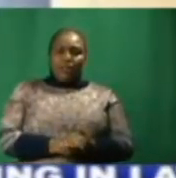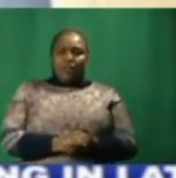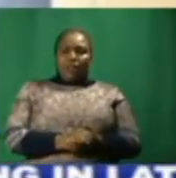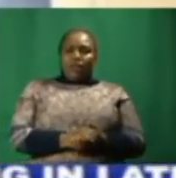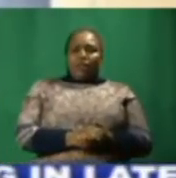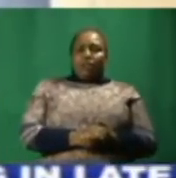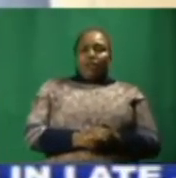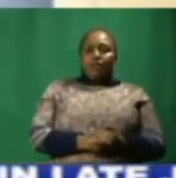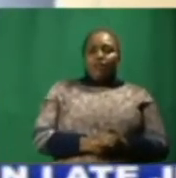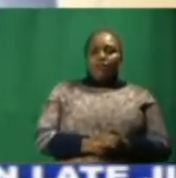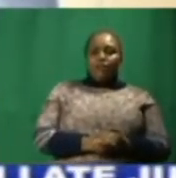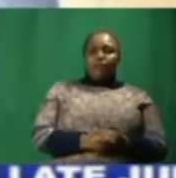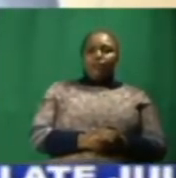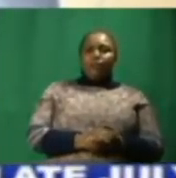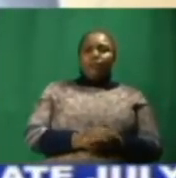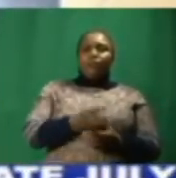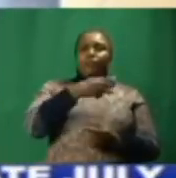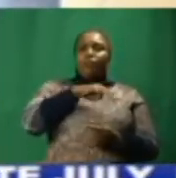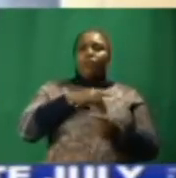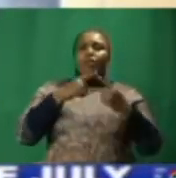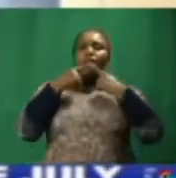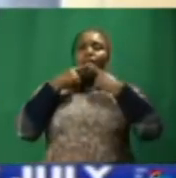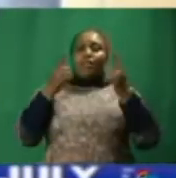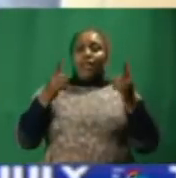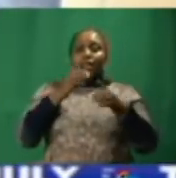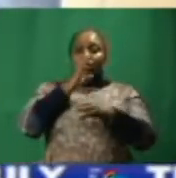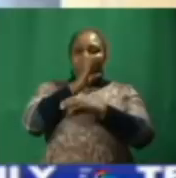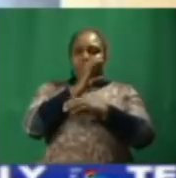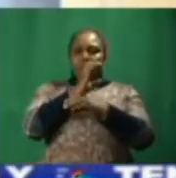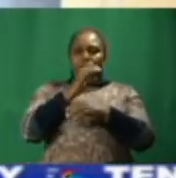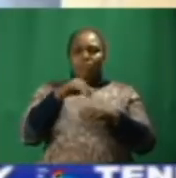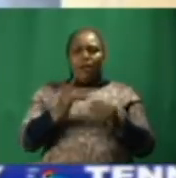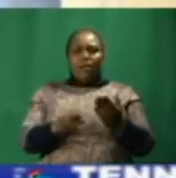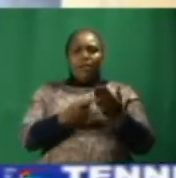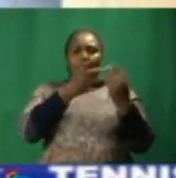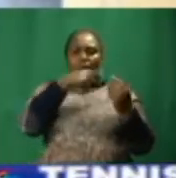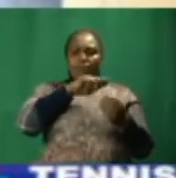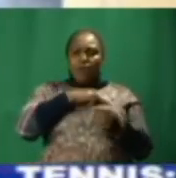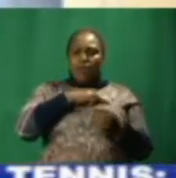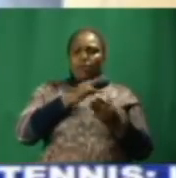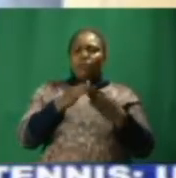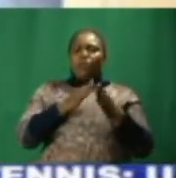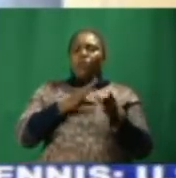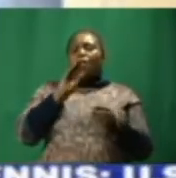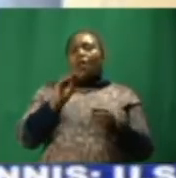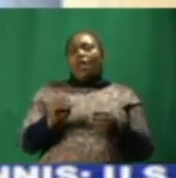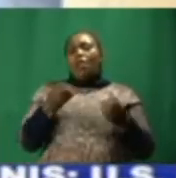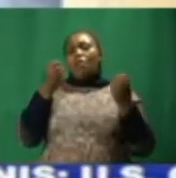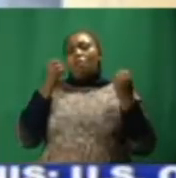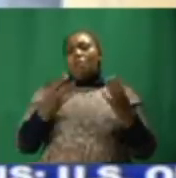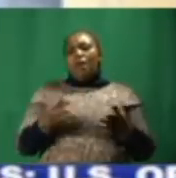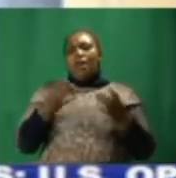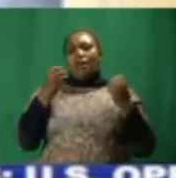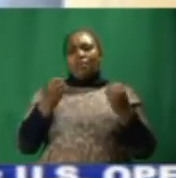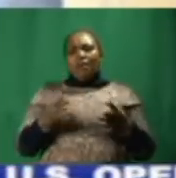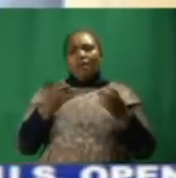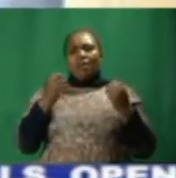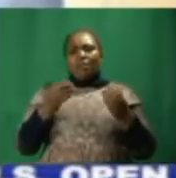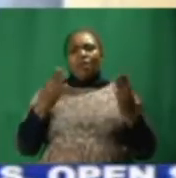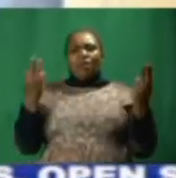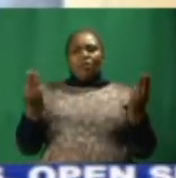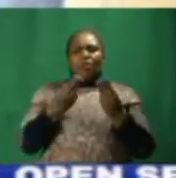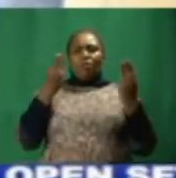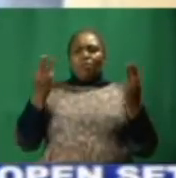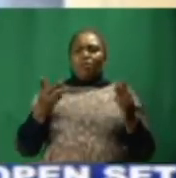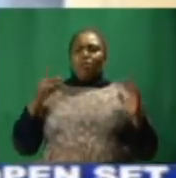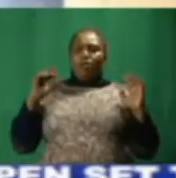ke emasonto akasibambise kakhulu ngoba wona abanebantu abaningi vele laba phansi ukuthi